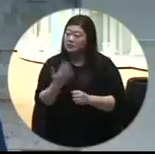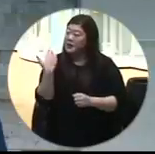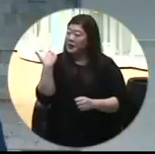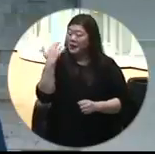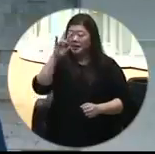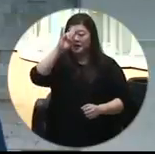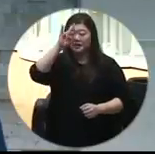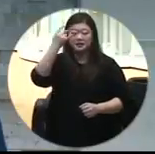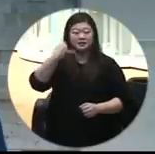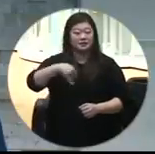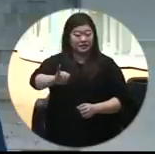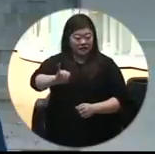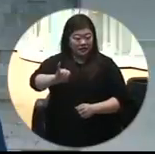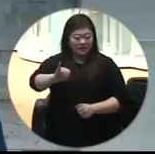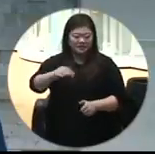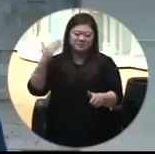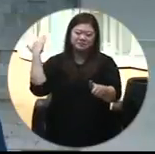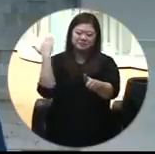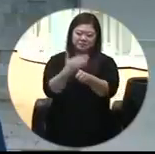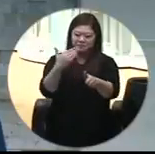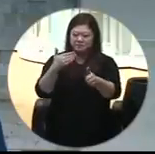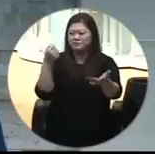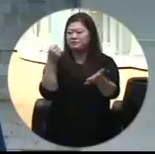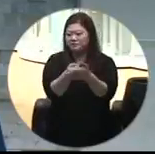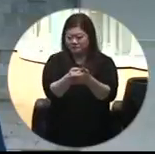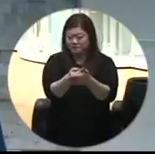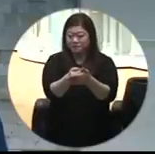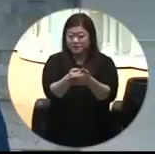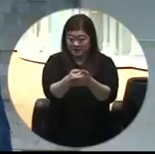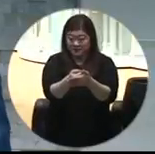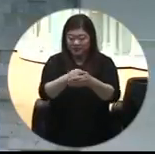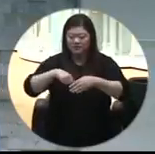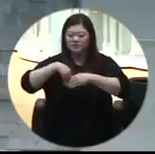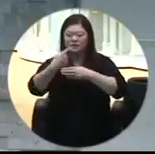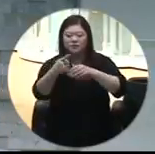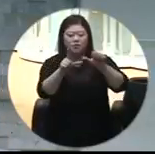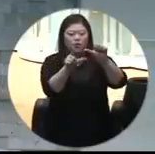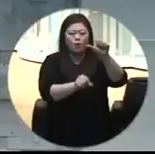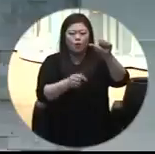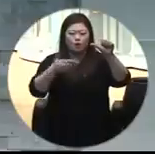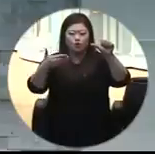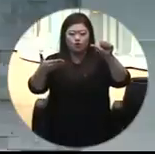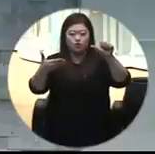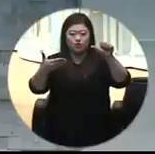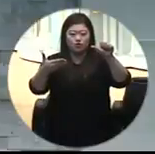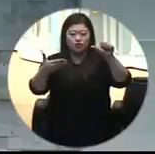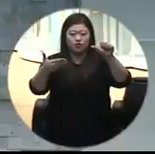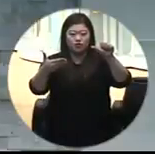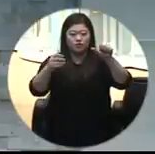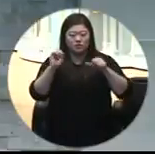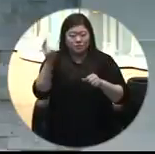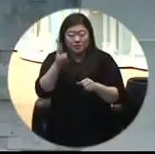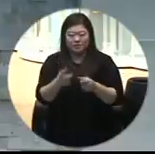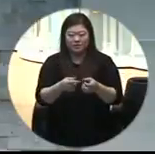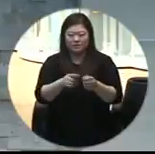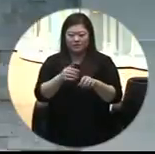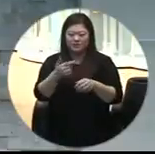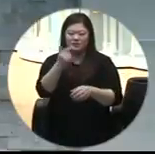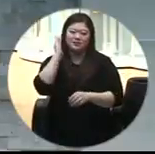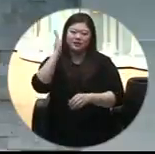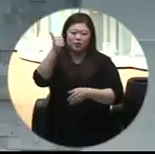탄핵이 인용되었고 지금 이제 5월 9일 날 조기 대선이 치러집니다.